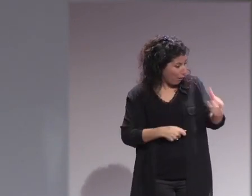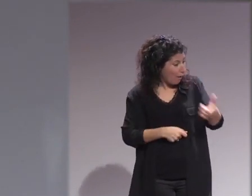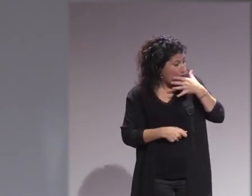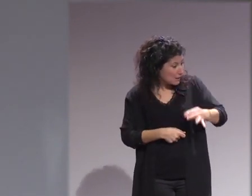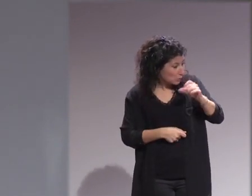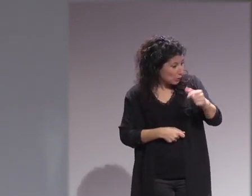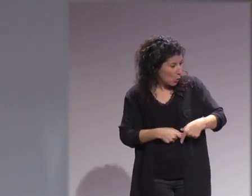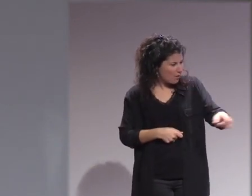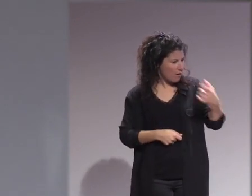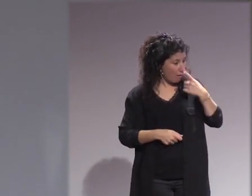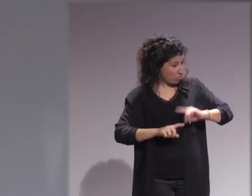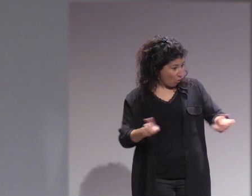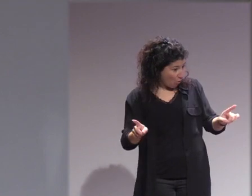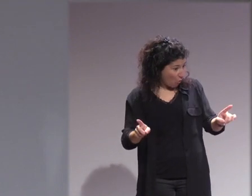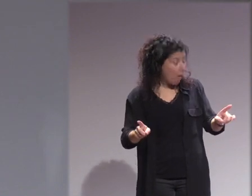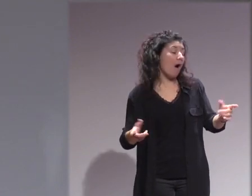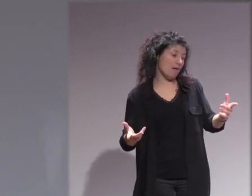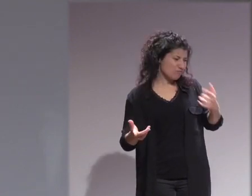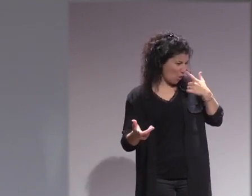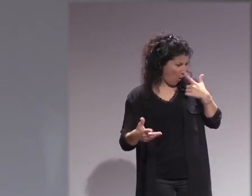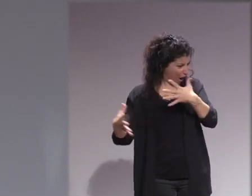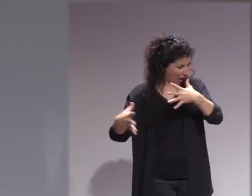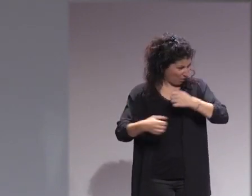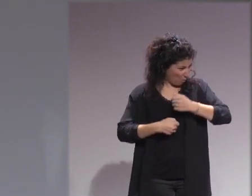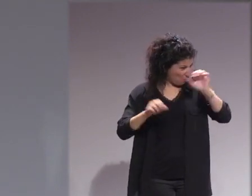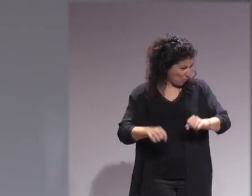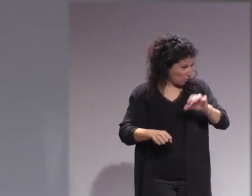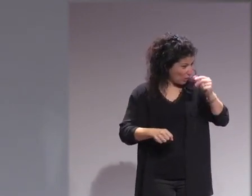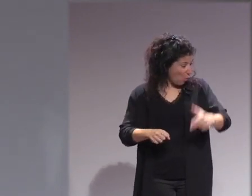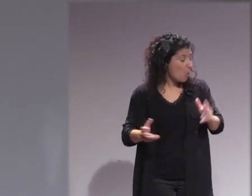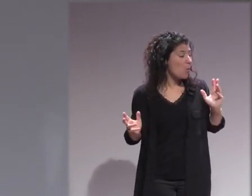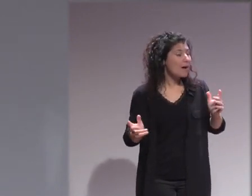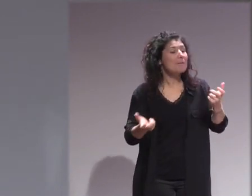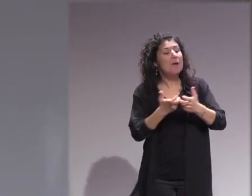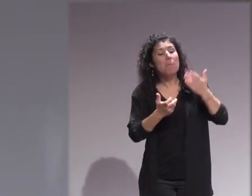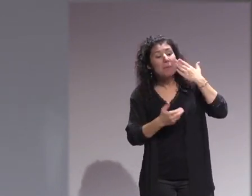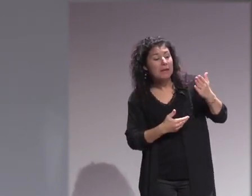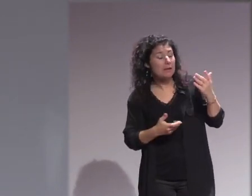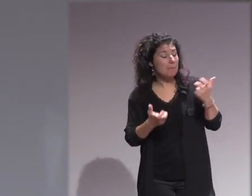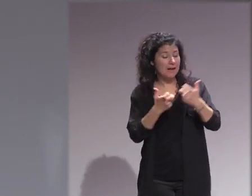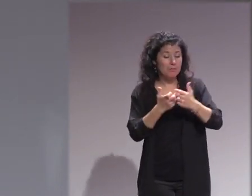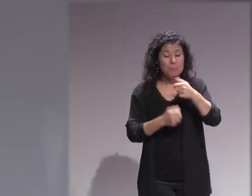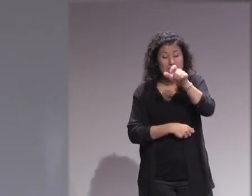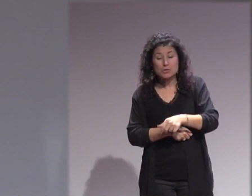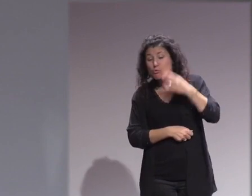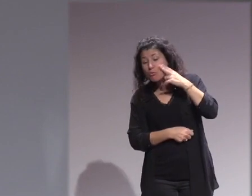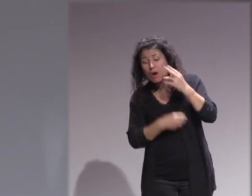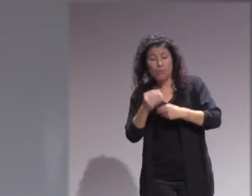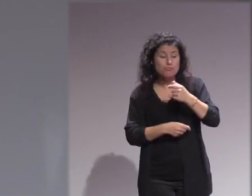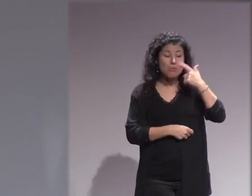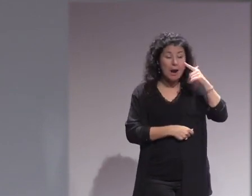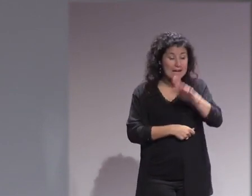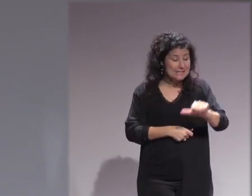meilleure personne pour l'accompagner? Et d'ailleurs, que l'enfant soit noir ou asiatique, si vous pensez que le racisme, c'est uniquement parce que les gens ne sont pas assez